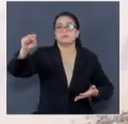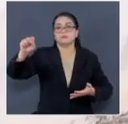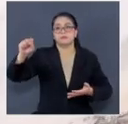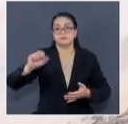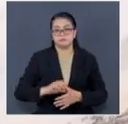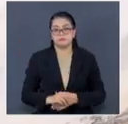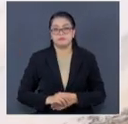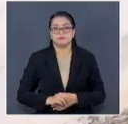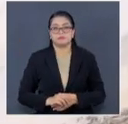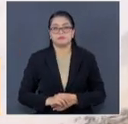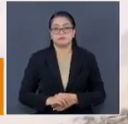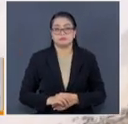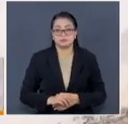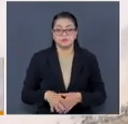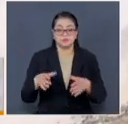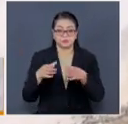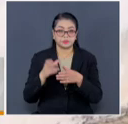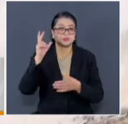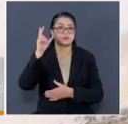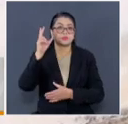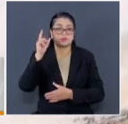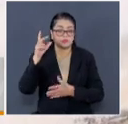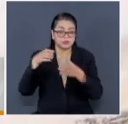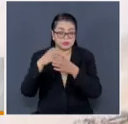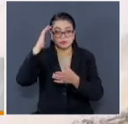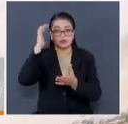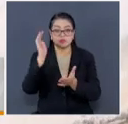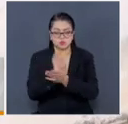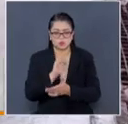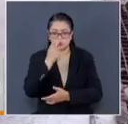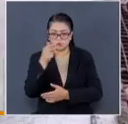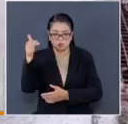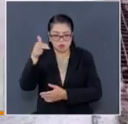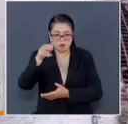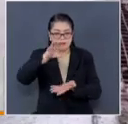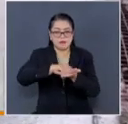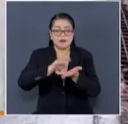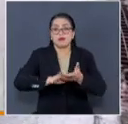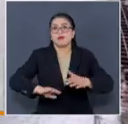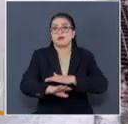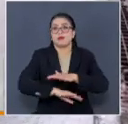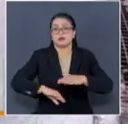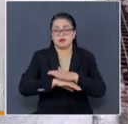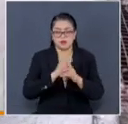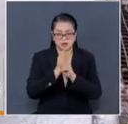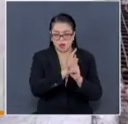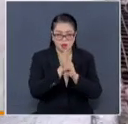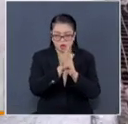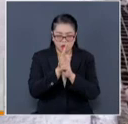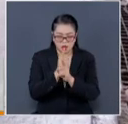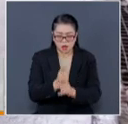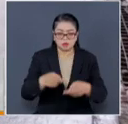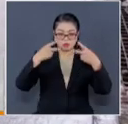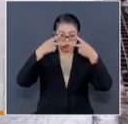วจ ขออภัยค่ะทีมสืบสวนเนี่ยกำลังไล่แกะรอยจากกล้องวงจรปิดหาเบาะแสก็ทราบว่าคนร้ายหล